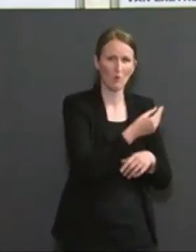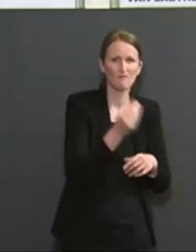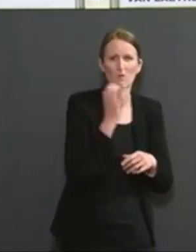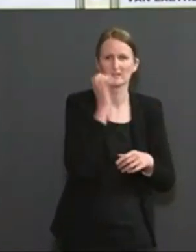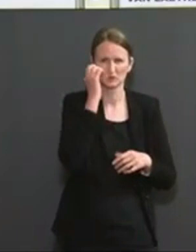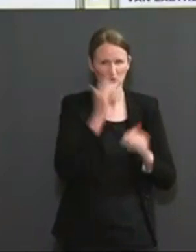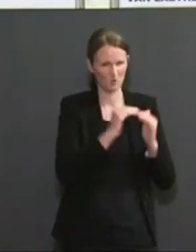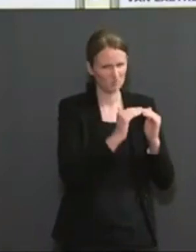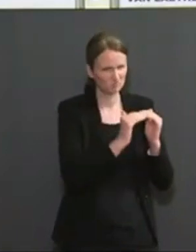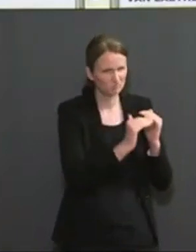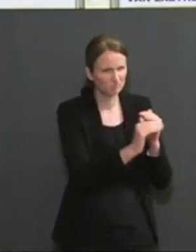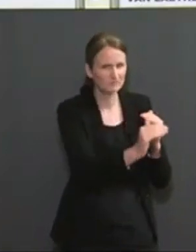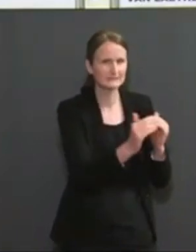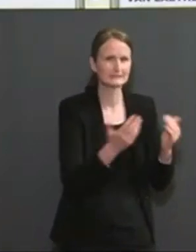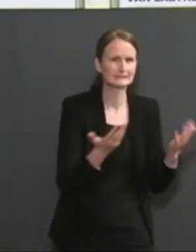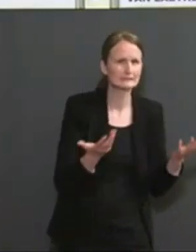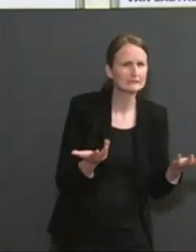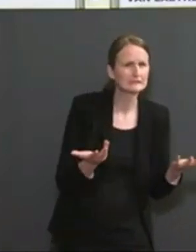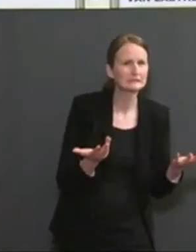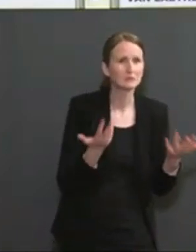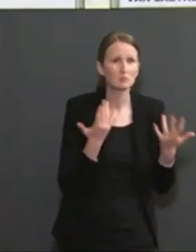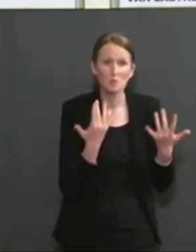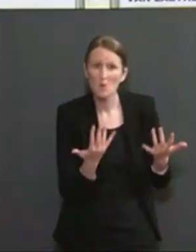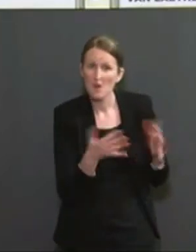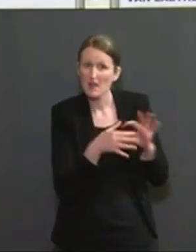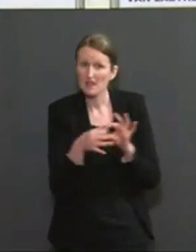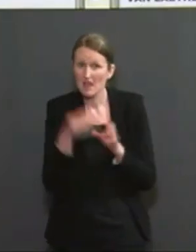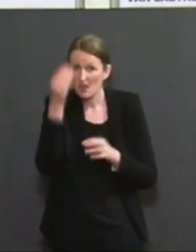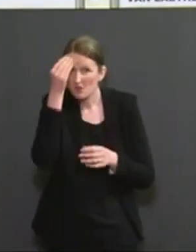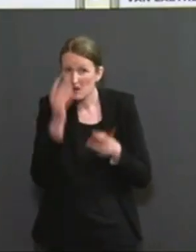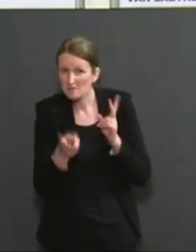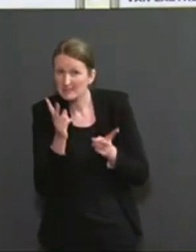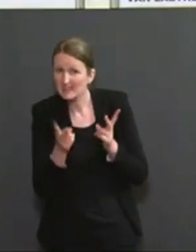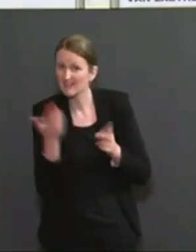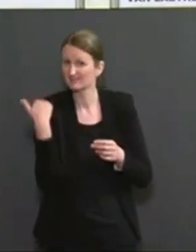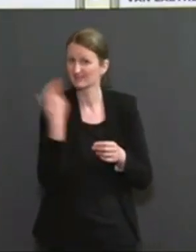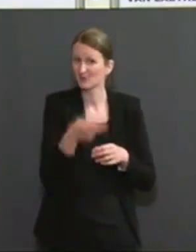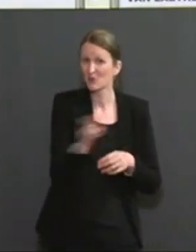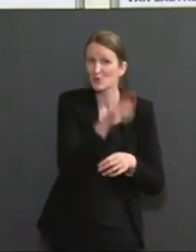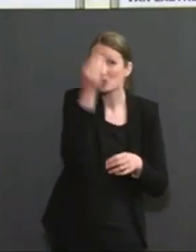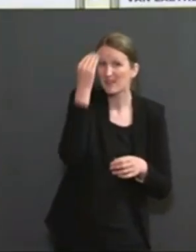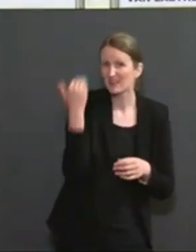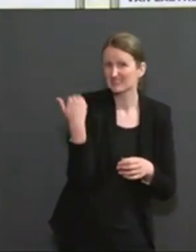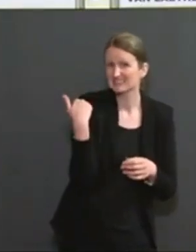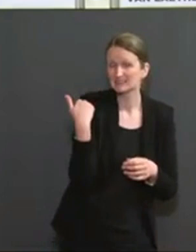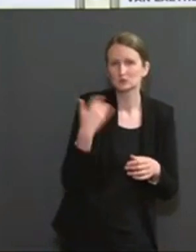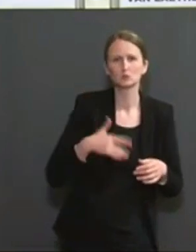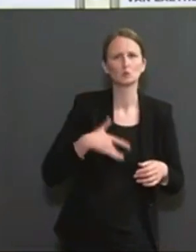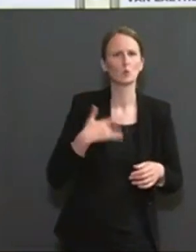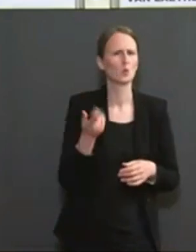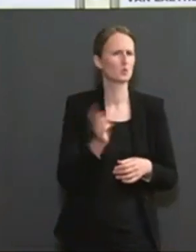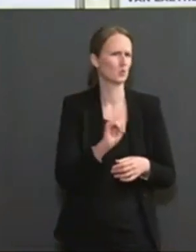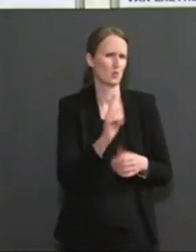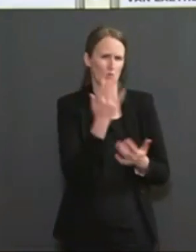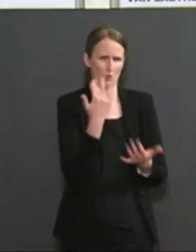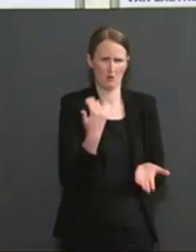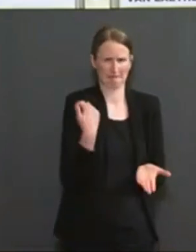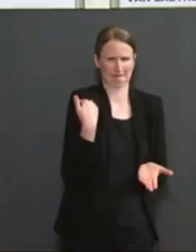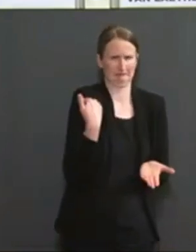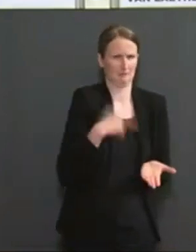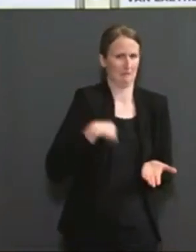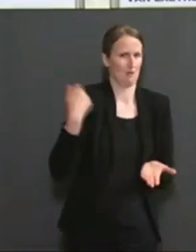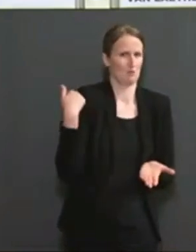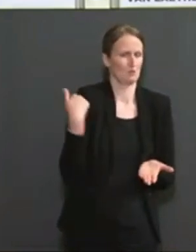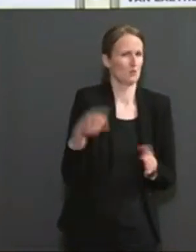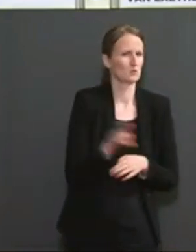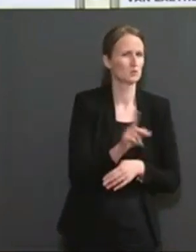actuellement à la reprise de l'activité scolaire, c'est trop tôt. Je pense qu'il faut en tenir compte de manière à pouvoir analyser objectivement les